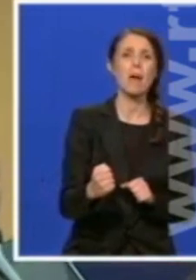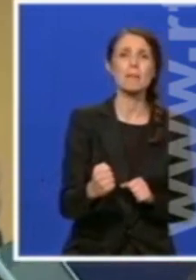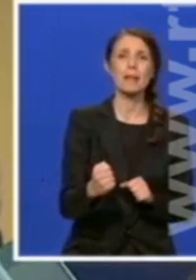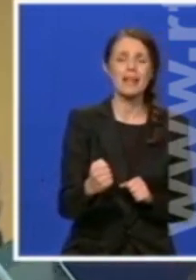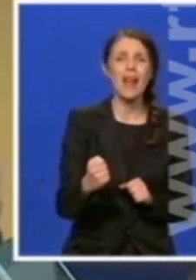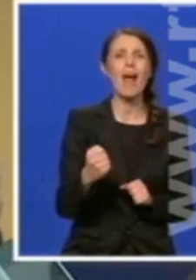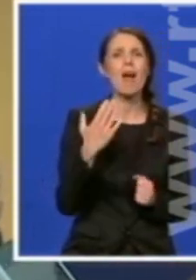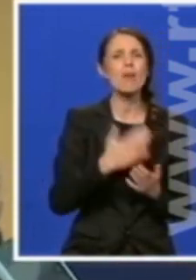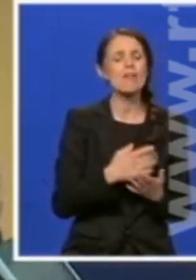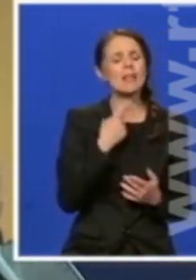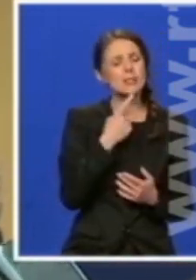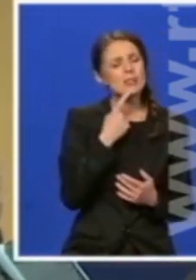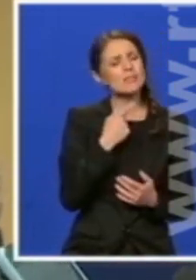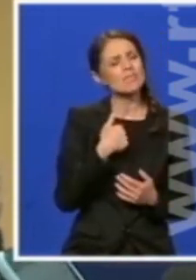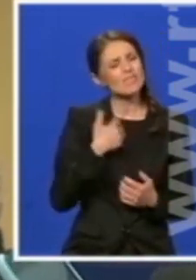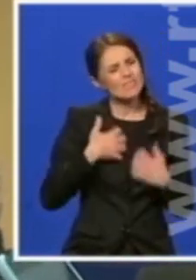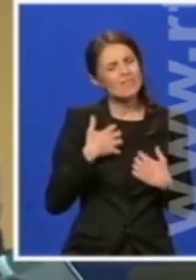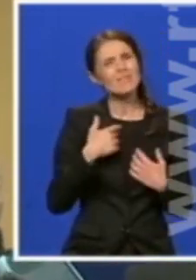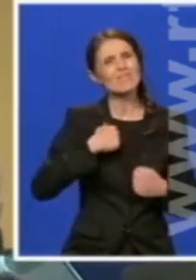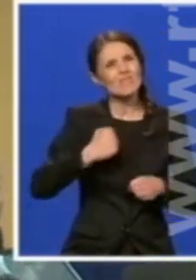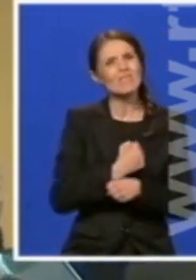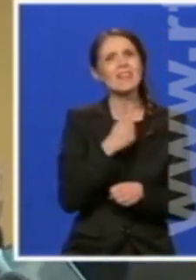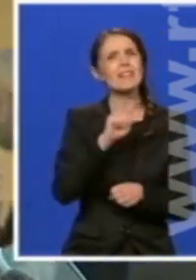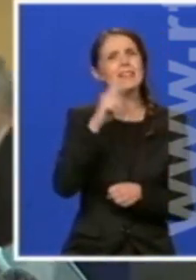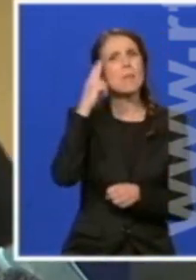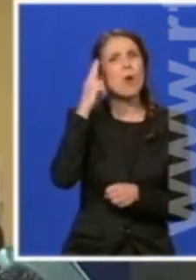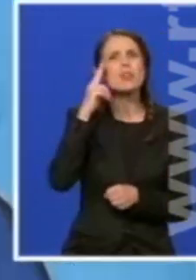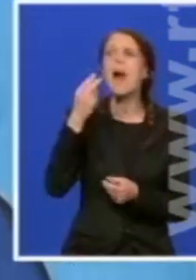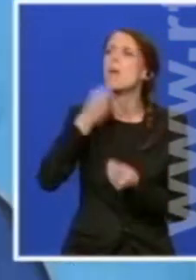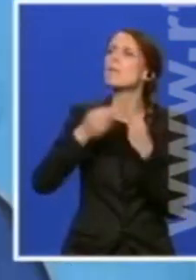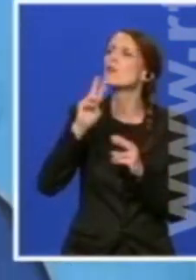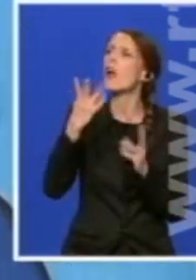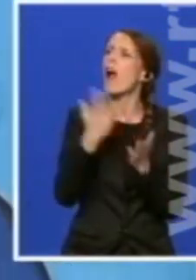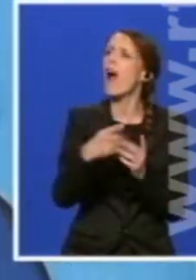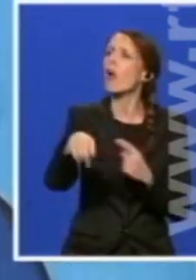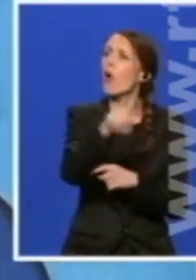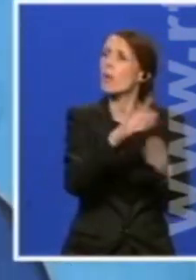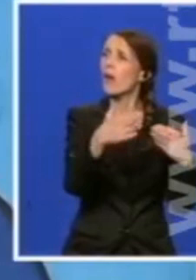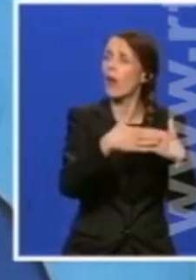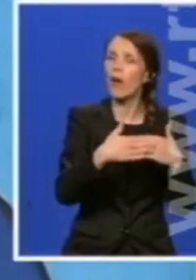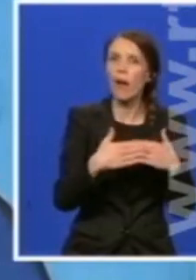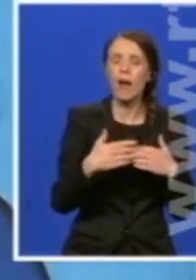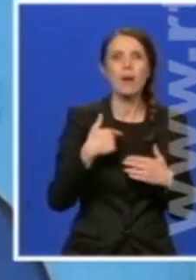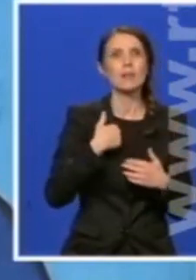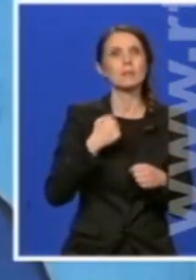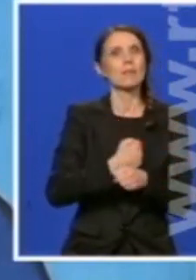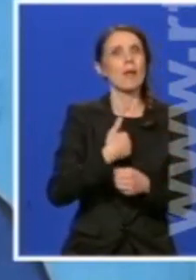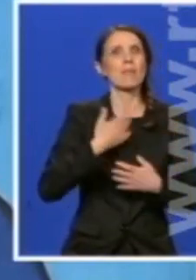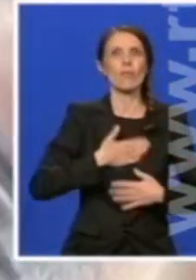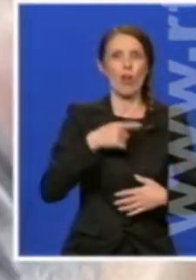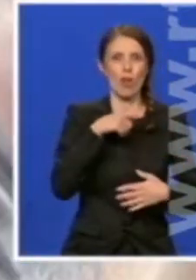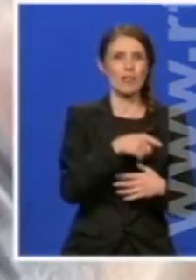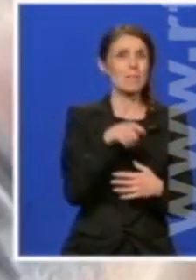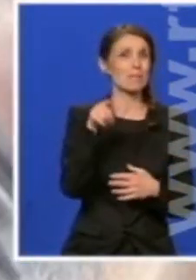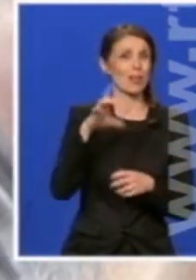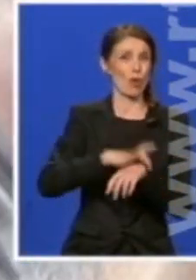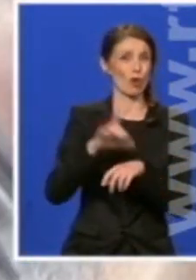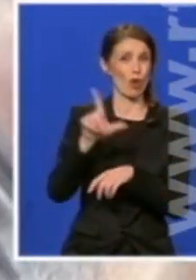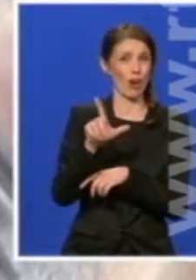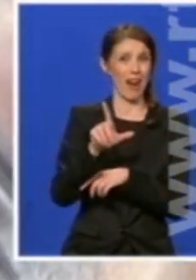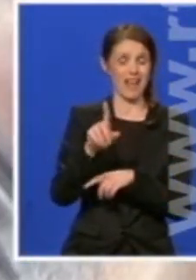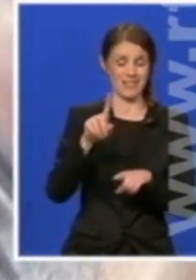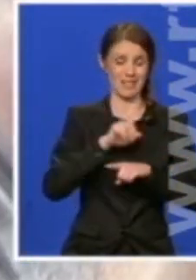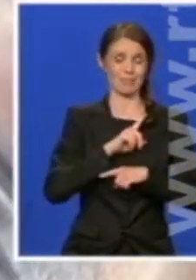da ste ga poznavali kada slušate od ljudi koji su život proveli sa njim. Od doktora Laze, koji je od posljedica koronavirusa